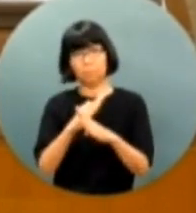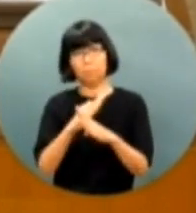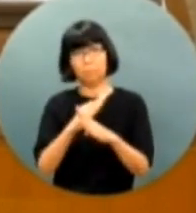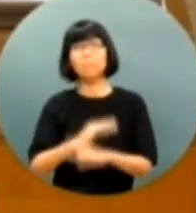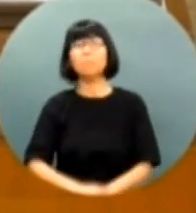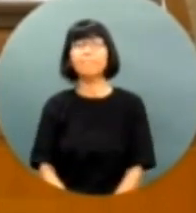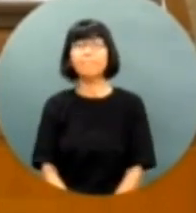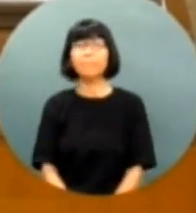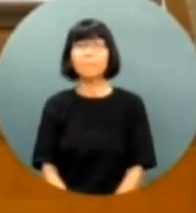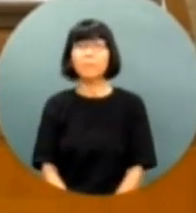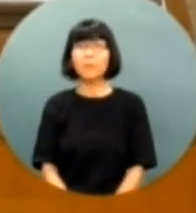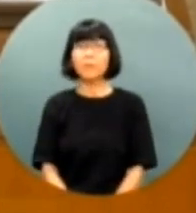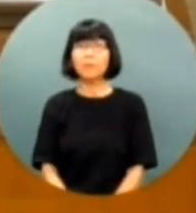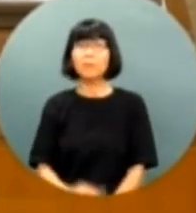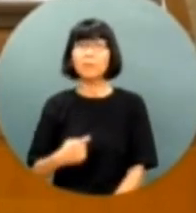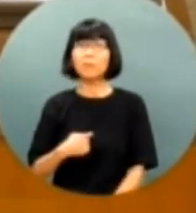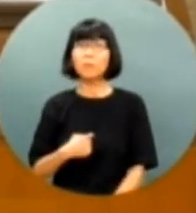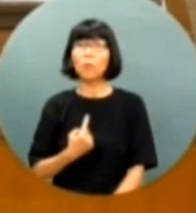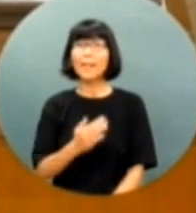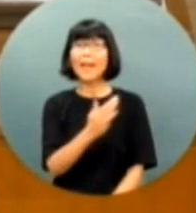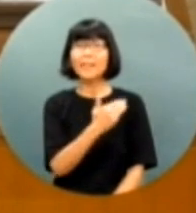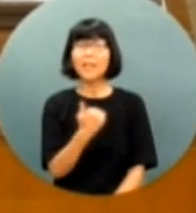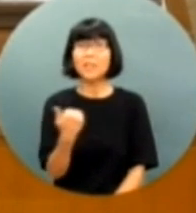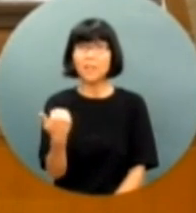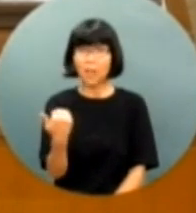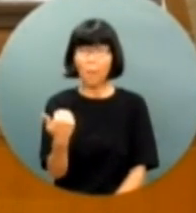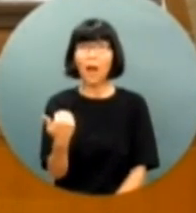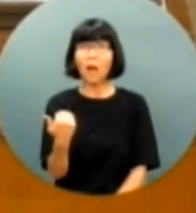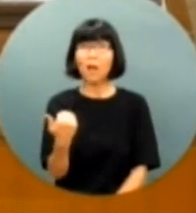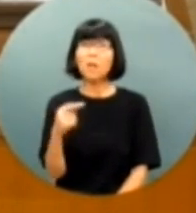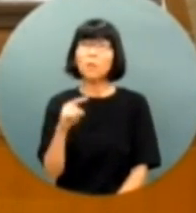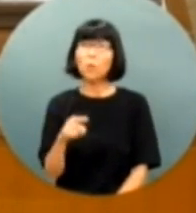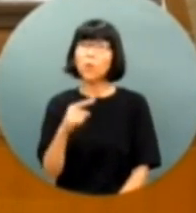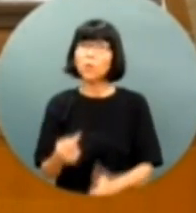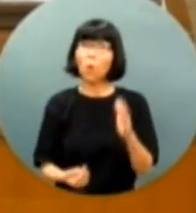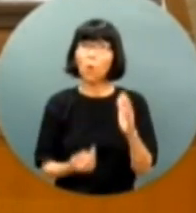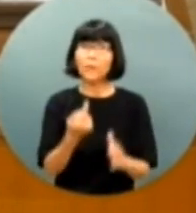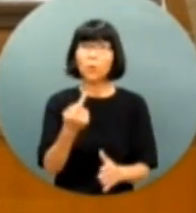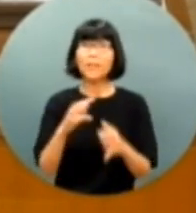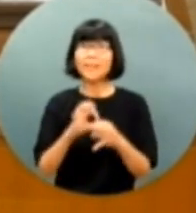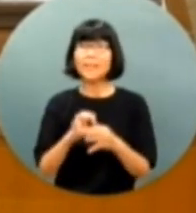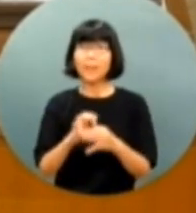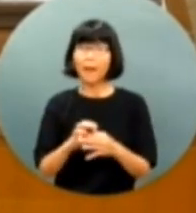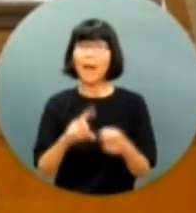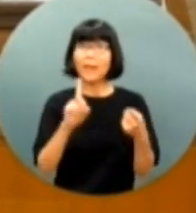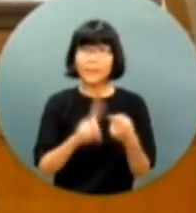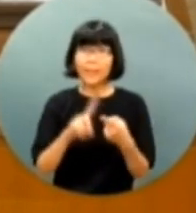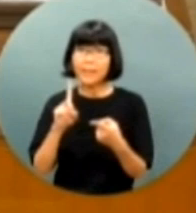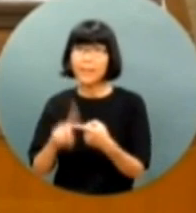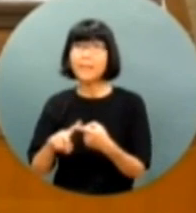もあります。ですから我々の方ではこうしたことについてですね、適切な運用をしていただき